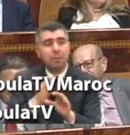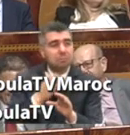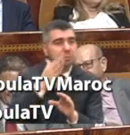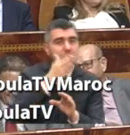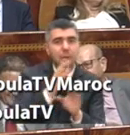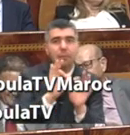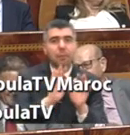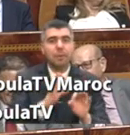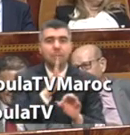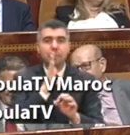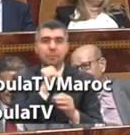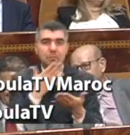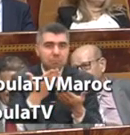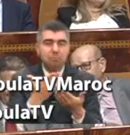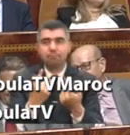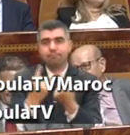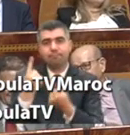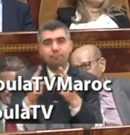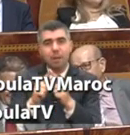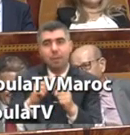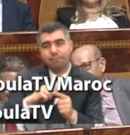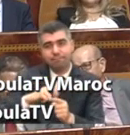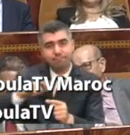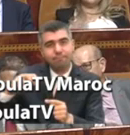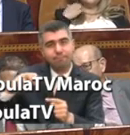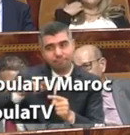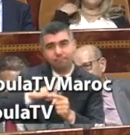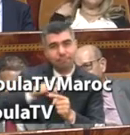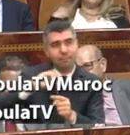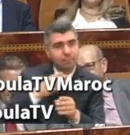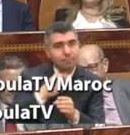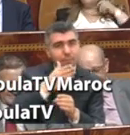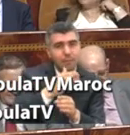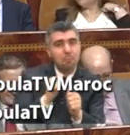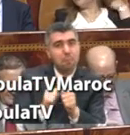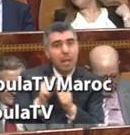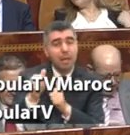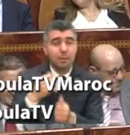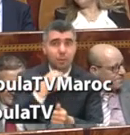للمرضى الذين لا يستطيعون التنقل للمستشفيات البعيدة. أنت كتقول السيد